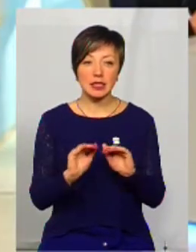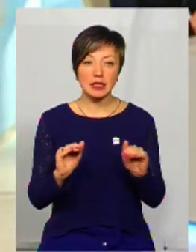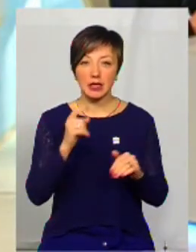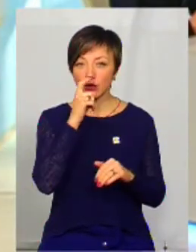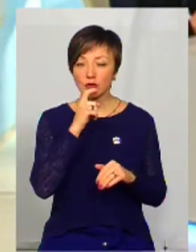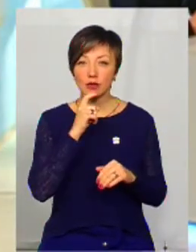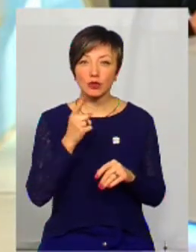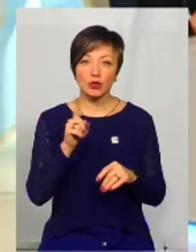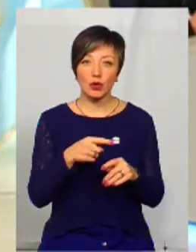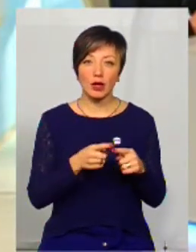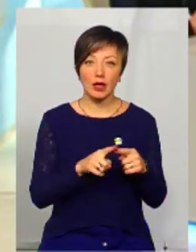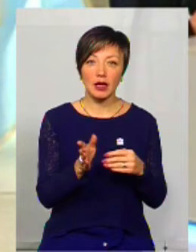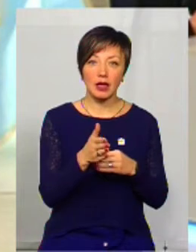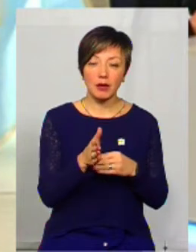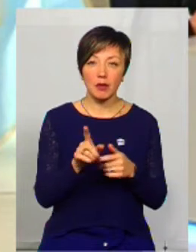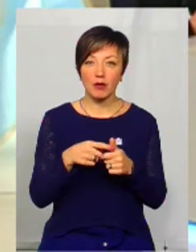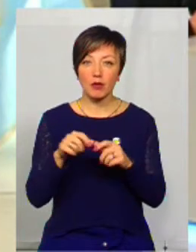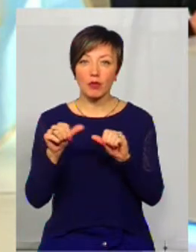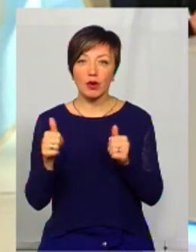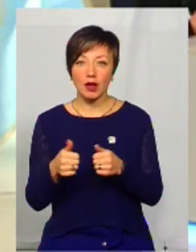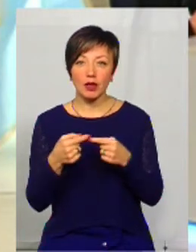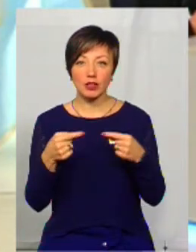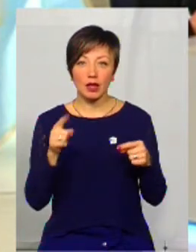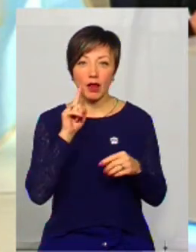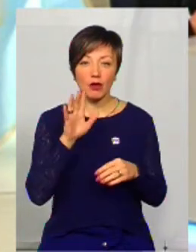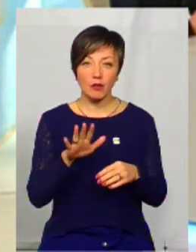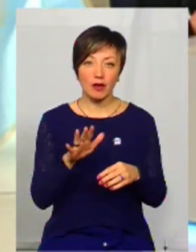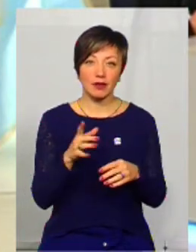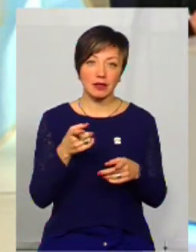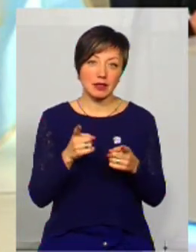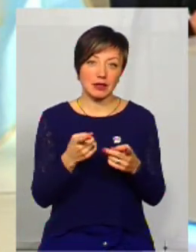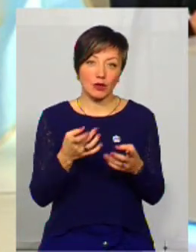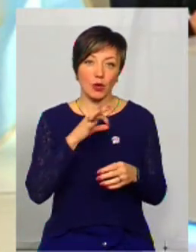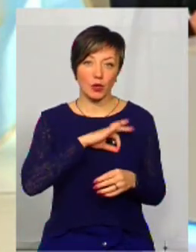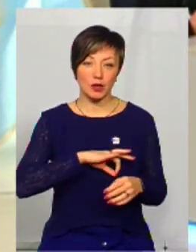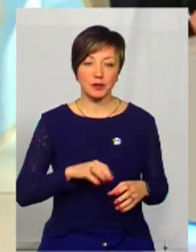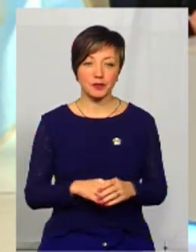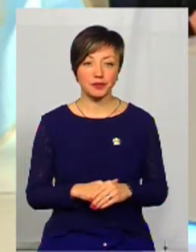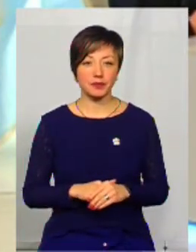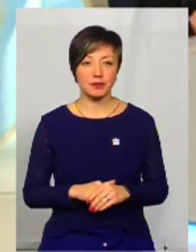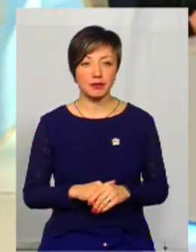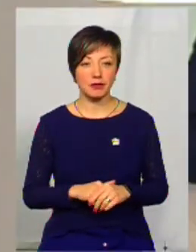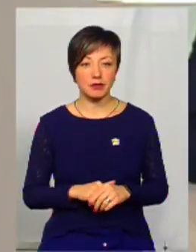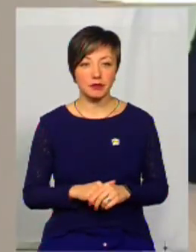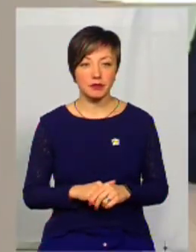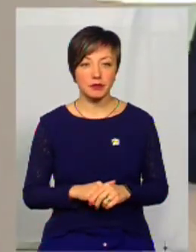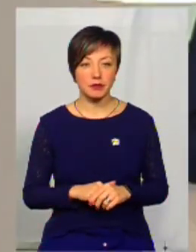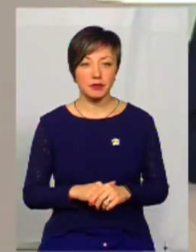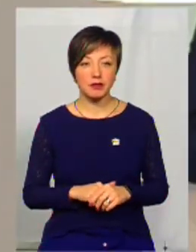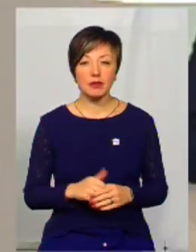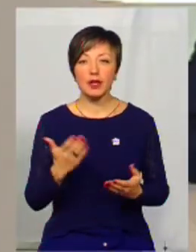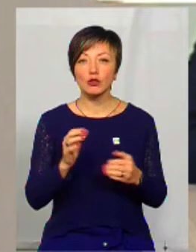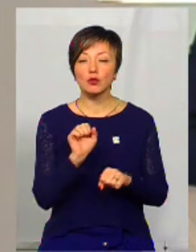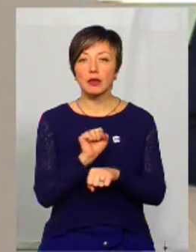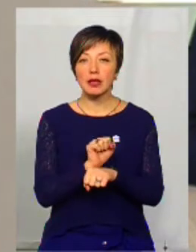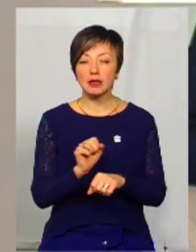не розуміють, що тої риби, чи того буряка, чи що інше вони не люблять, але воно наскільки воно корисне. А от якщо ще зупинитися на меню